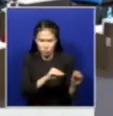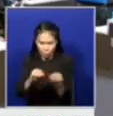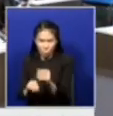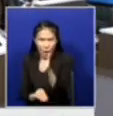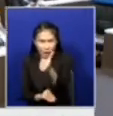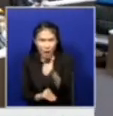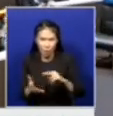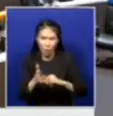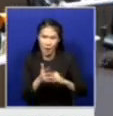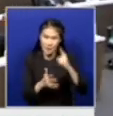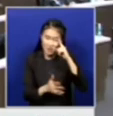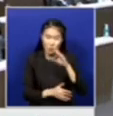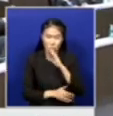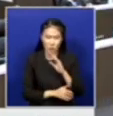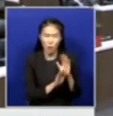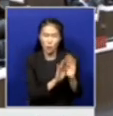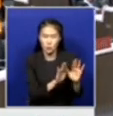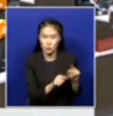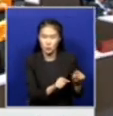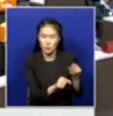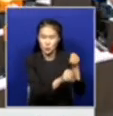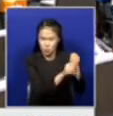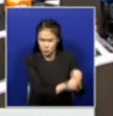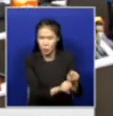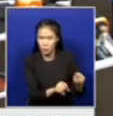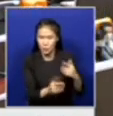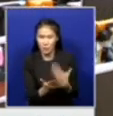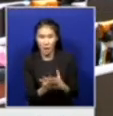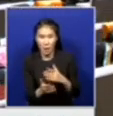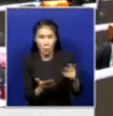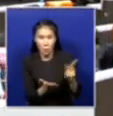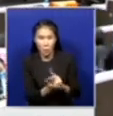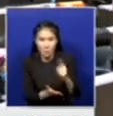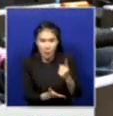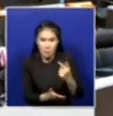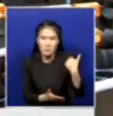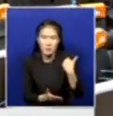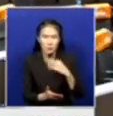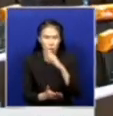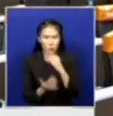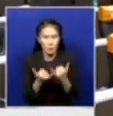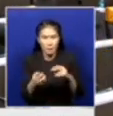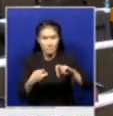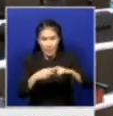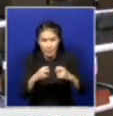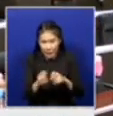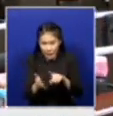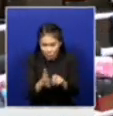ใช่ตอนที่เกิดโควิดนะครับท่านทราบไหมครับว่าท่านปล่อยให้หลายครอบครัวทีเดียวนะครับเ